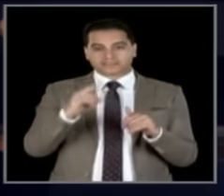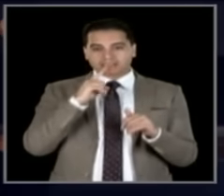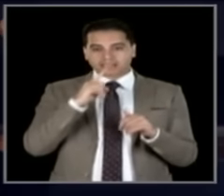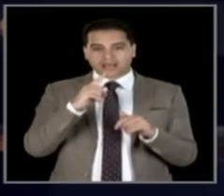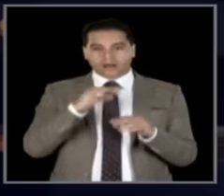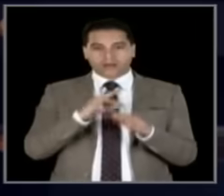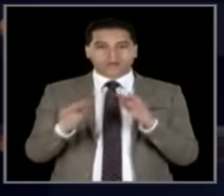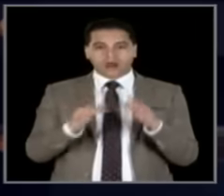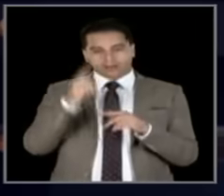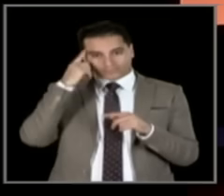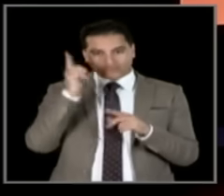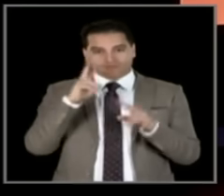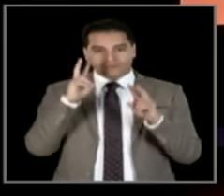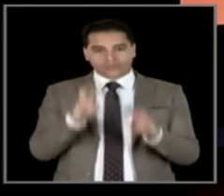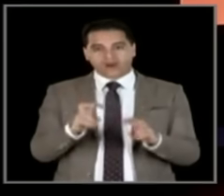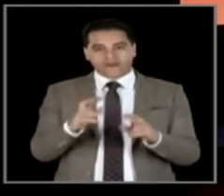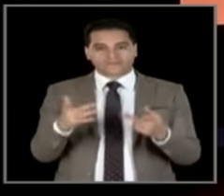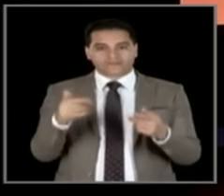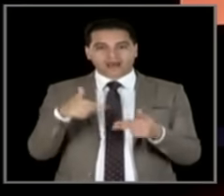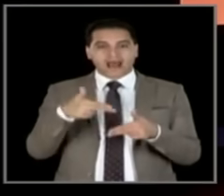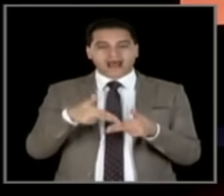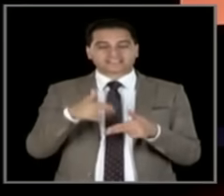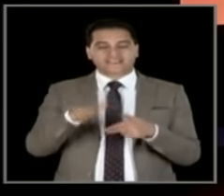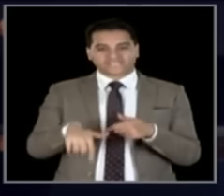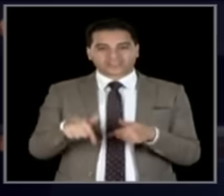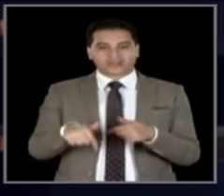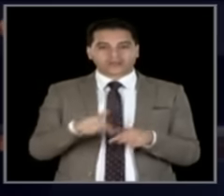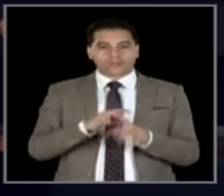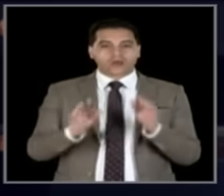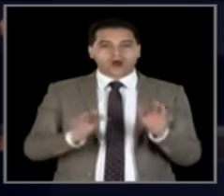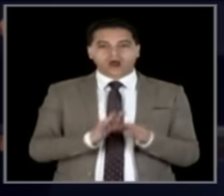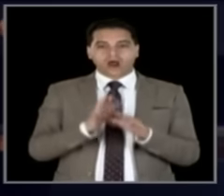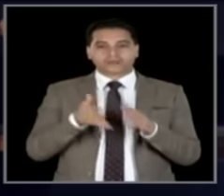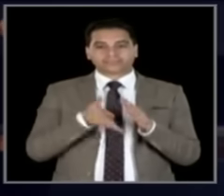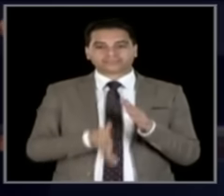بتشتعل ومش عارفين يلاقوا لها حل. الكلام ده من سنة كام؟